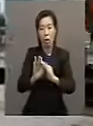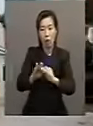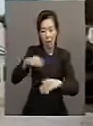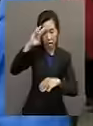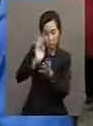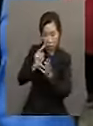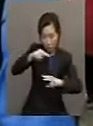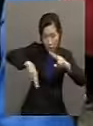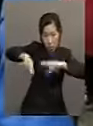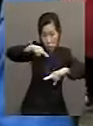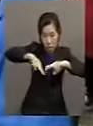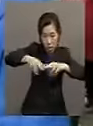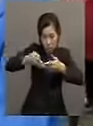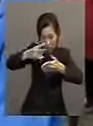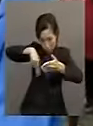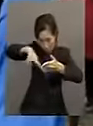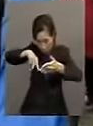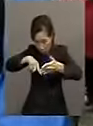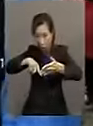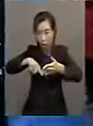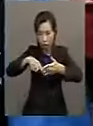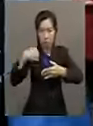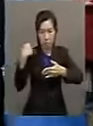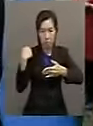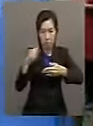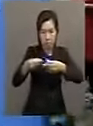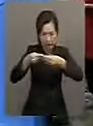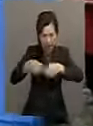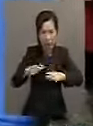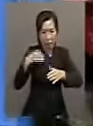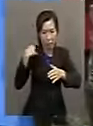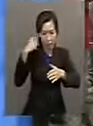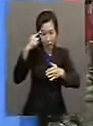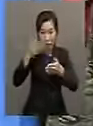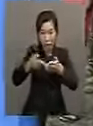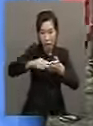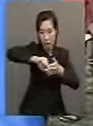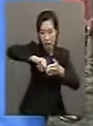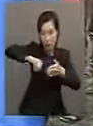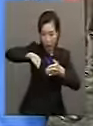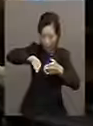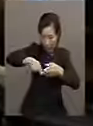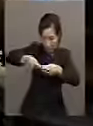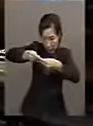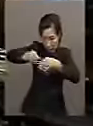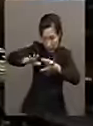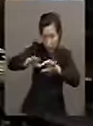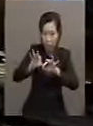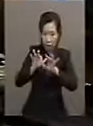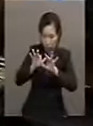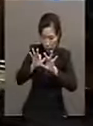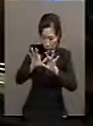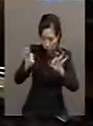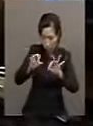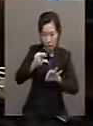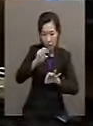ไปตรวจสอบก็พบว่ามีร่องรอยแตกบริเวณด้านขวาของเรือเป็นความกว้าง36เซนติเมตรก็ม